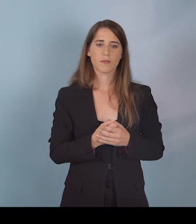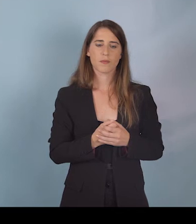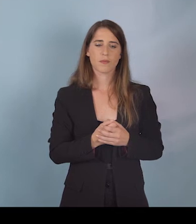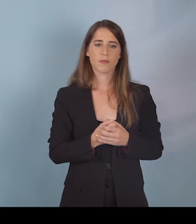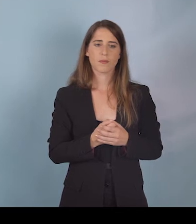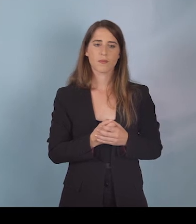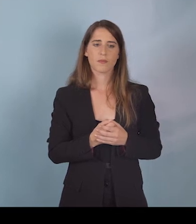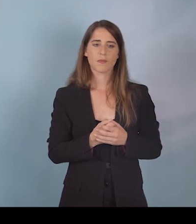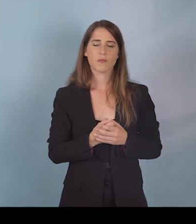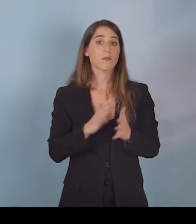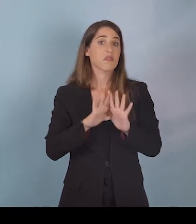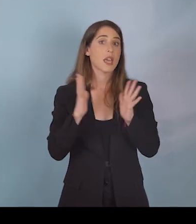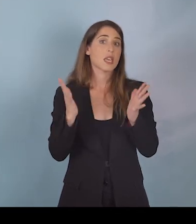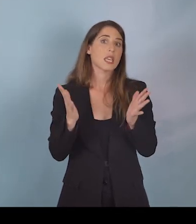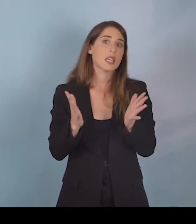και